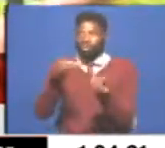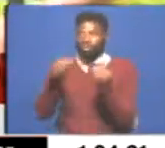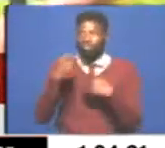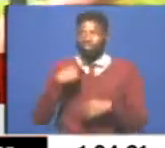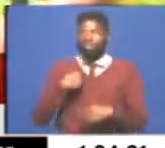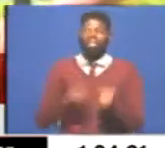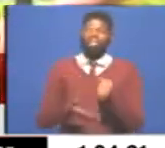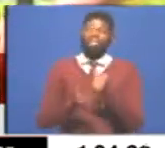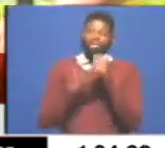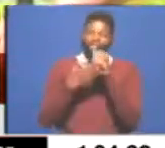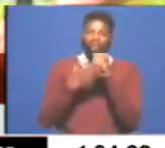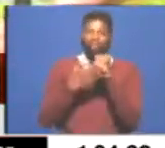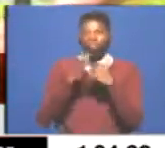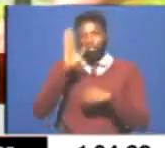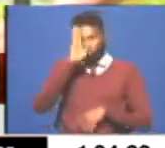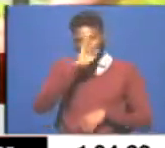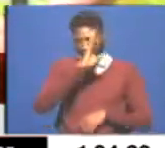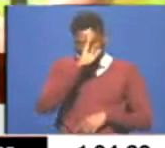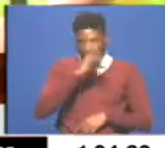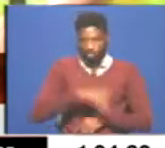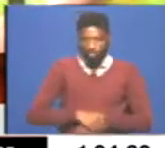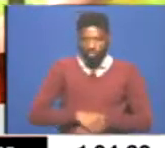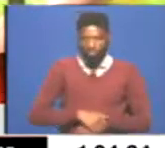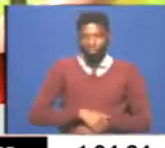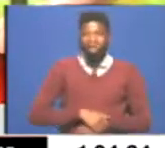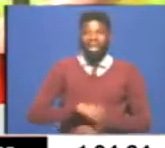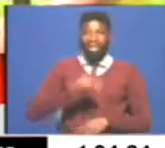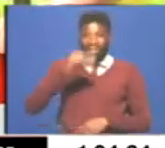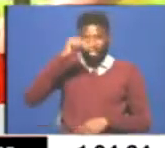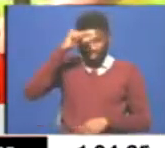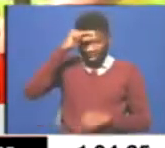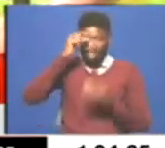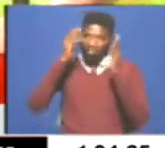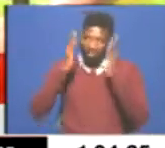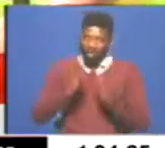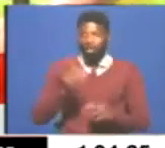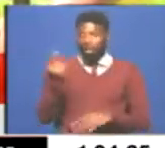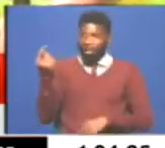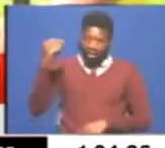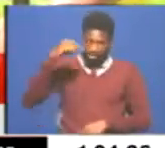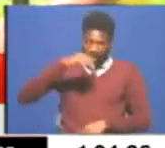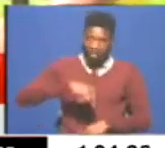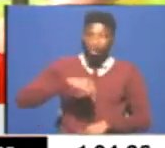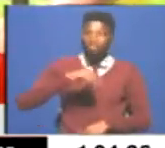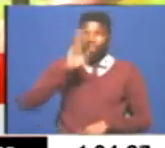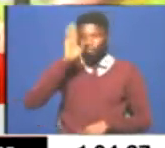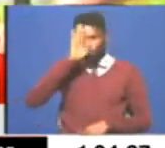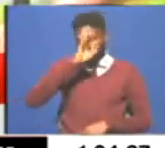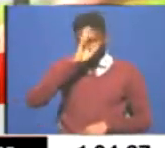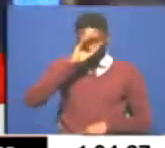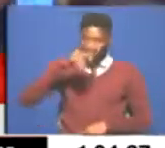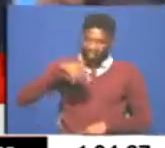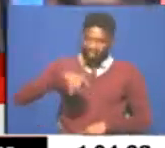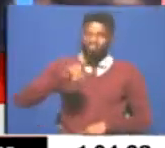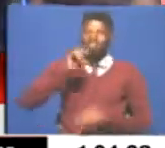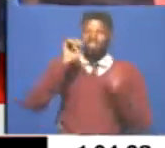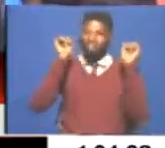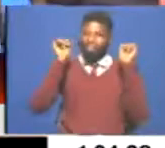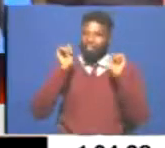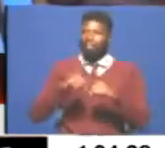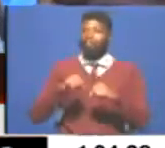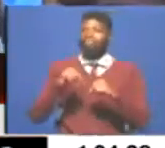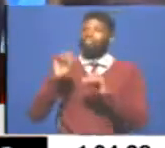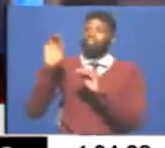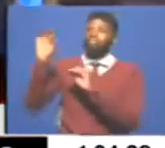ya ugavana. Muwe mnatembea mkikuja Bungoma, mnatembea, mnatoka huko. The